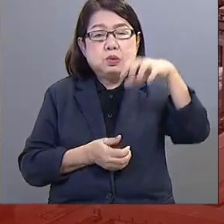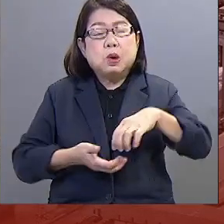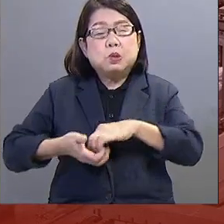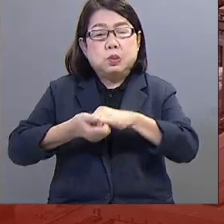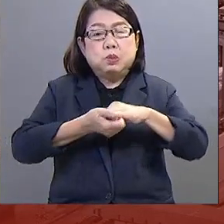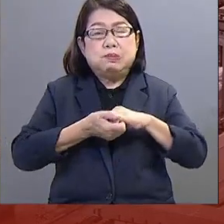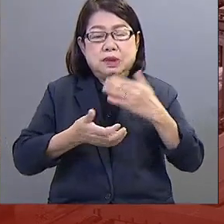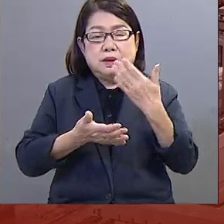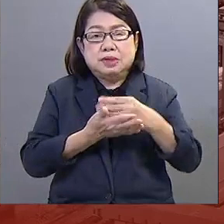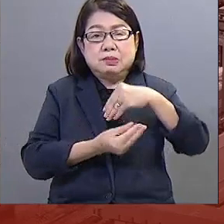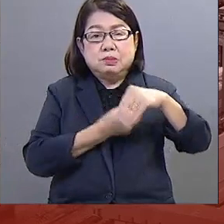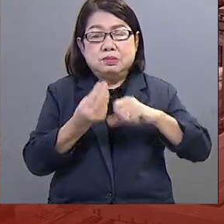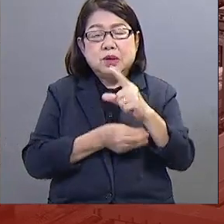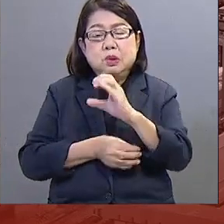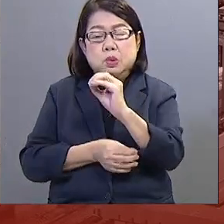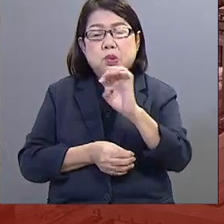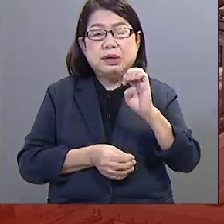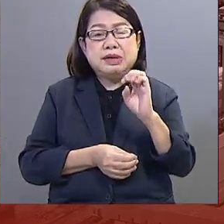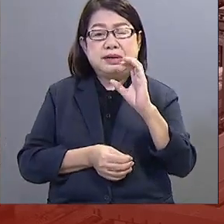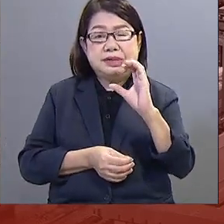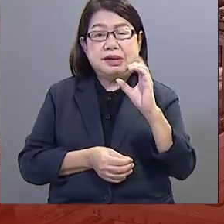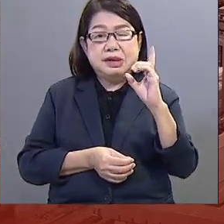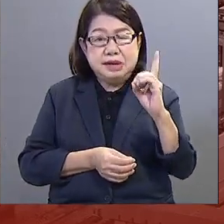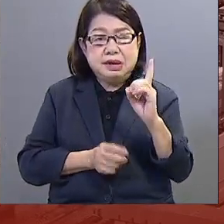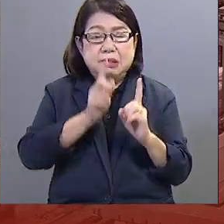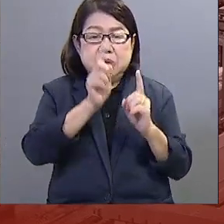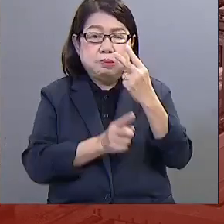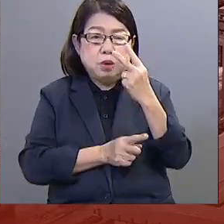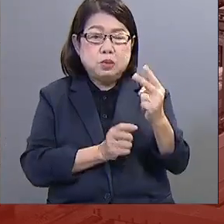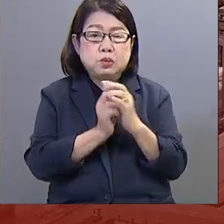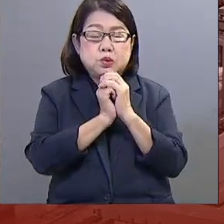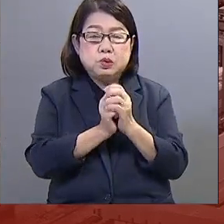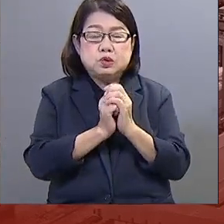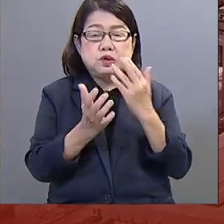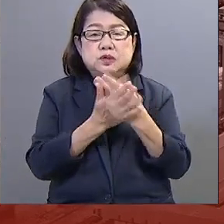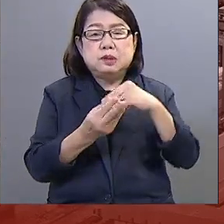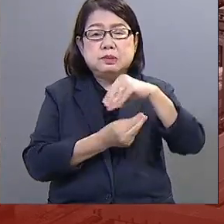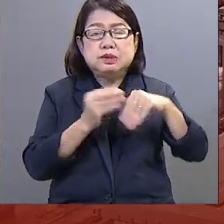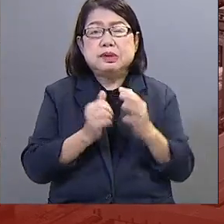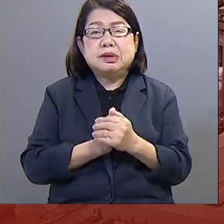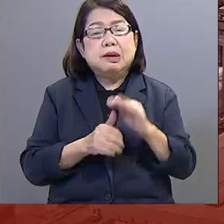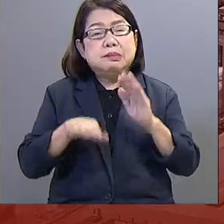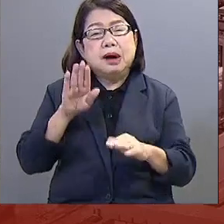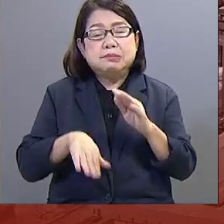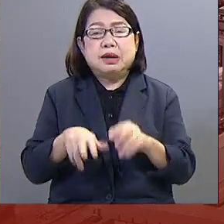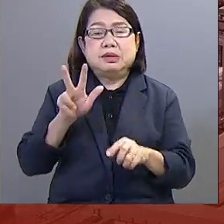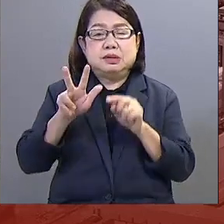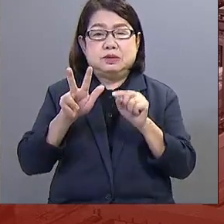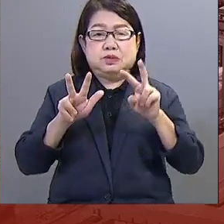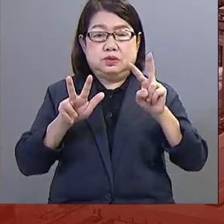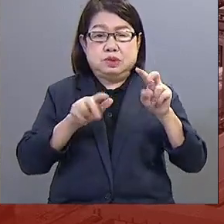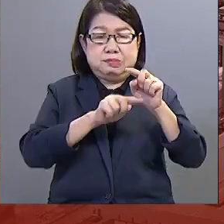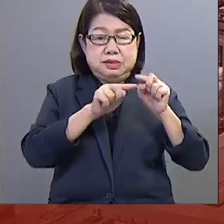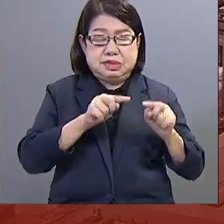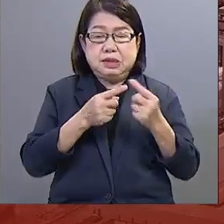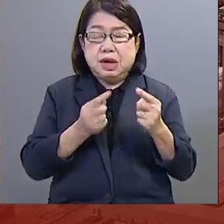จหรือว่า OECD ประเมินว่าเศรษฐกิจจีนปีนี้จะชะลอตัวอยู่ที่ร้อยละ 3.2 นะคะแต่การสนับสนุนนโยบายเศรษฐ